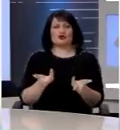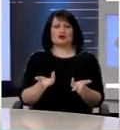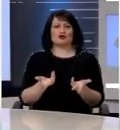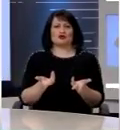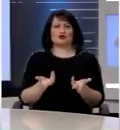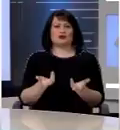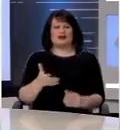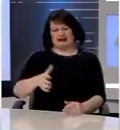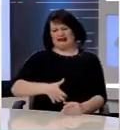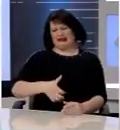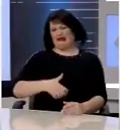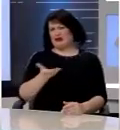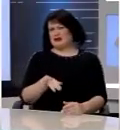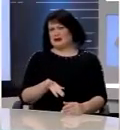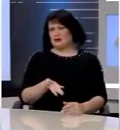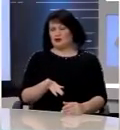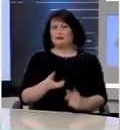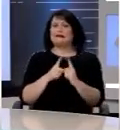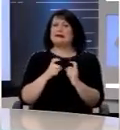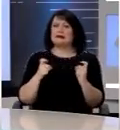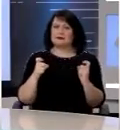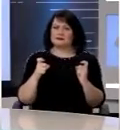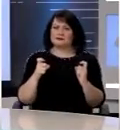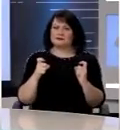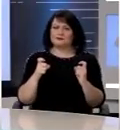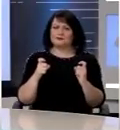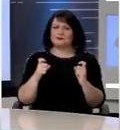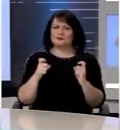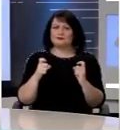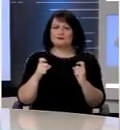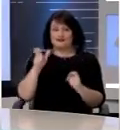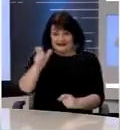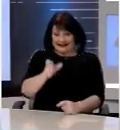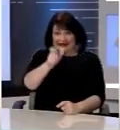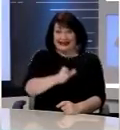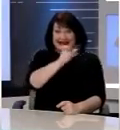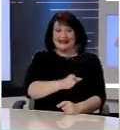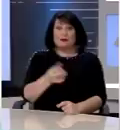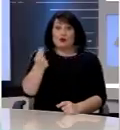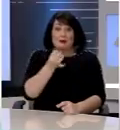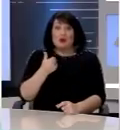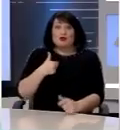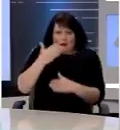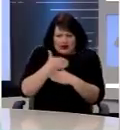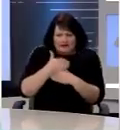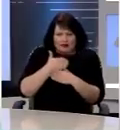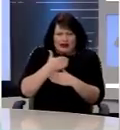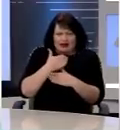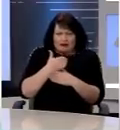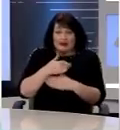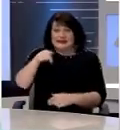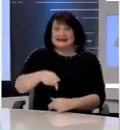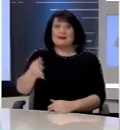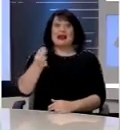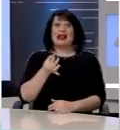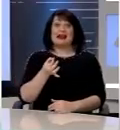Και το γελίο της υπόθεσης είναι ότι πρόκειται για τους ίδιους ακριβώς που έλεγαν ότι κρύβομαι, οι οποίοι σήμερα